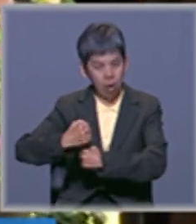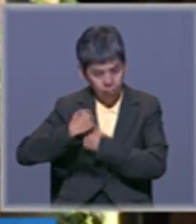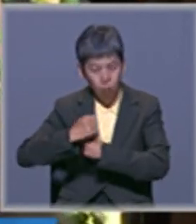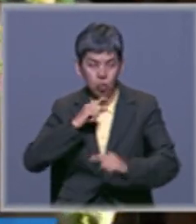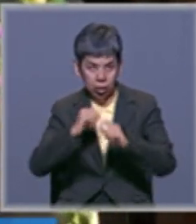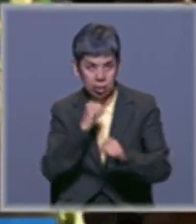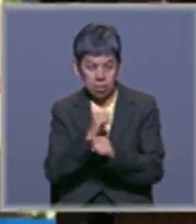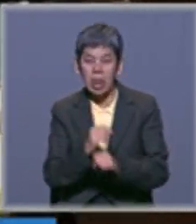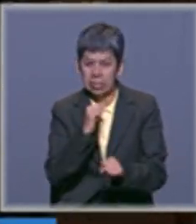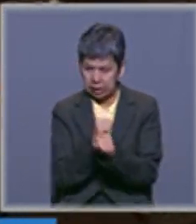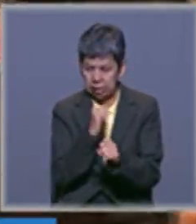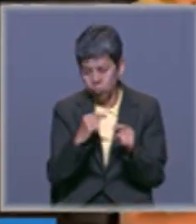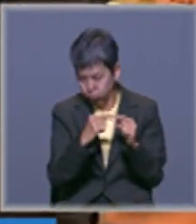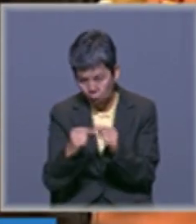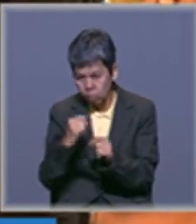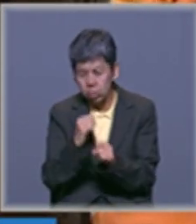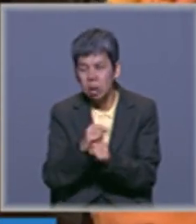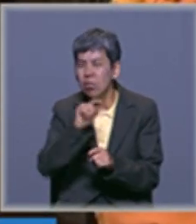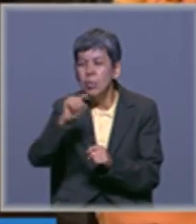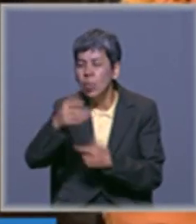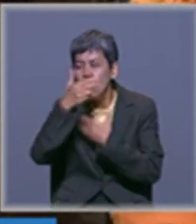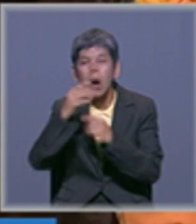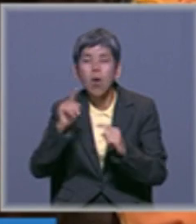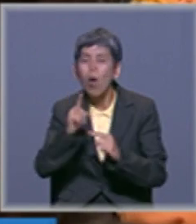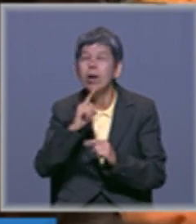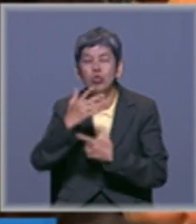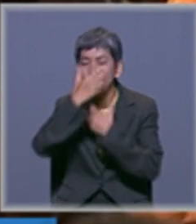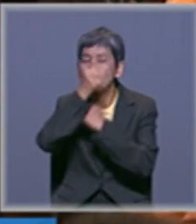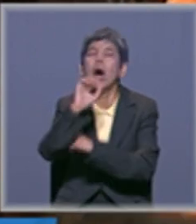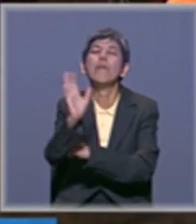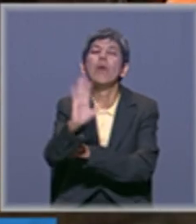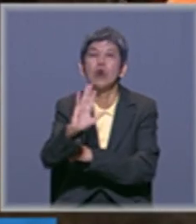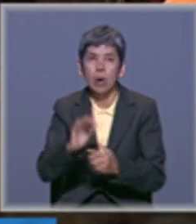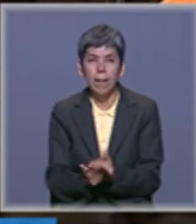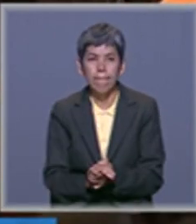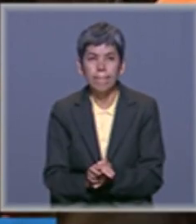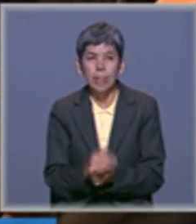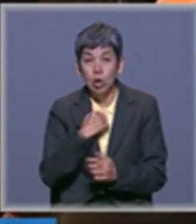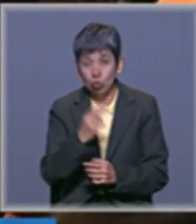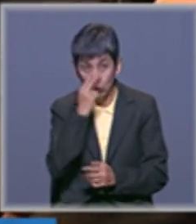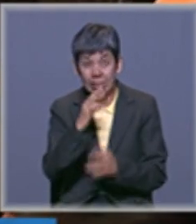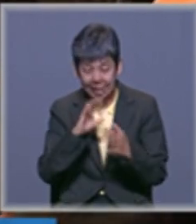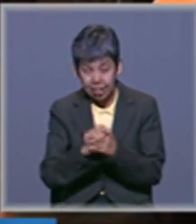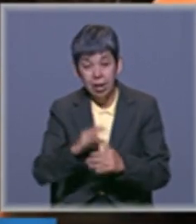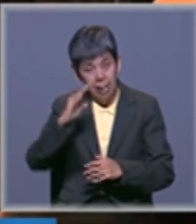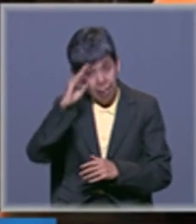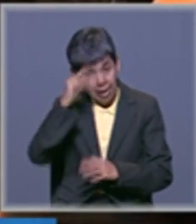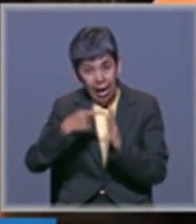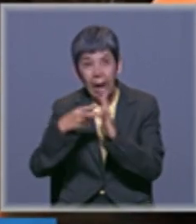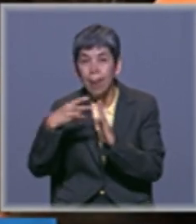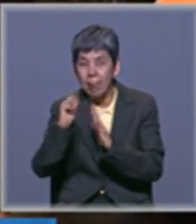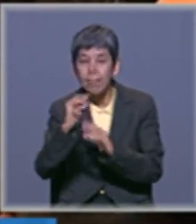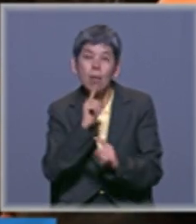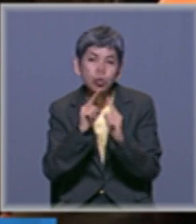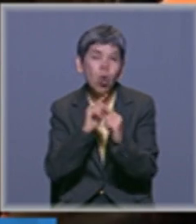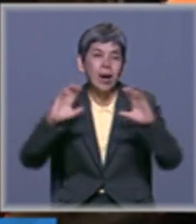าให้ทำงานต่อไปอย่าสนใจคำวิพากษ์วิจารณ์ของสังคมเพราะฉะนั้นเป็นเรื่องที่พลเอกเปรมพูดกับรัฐ